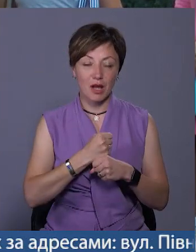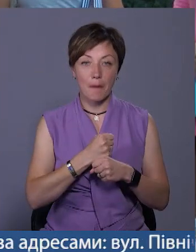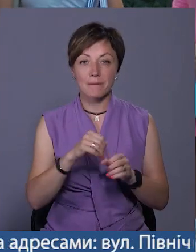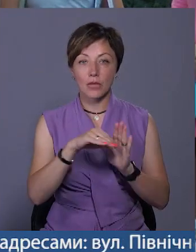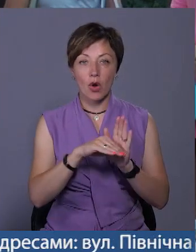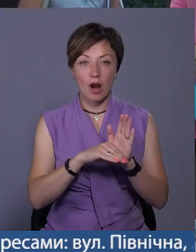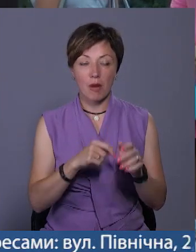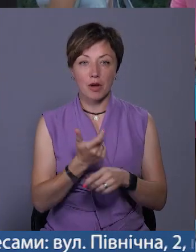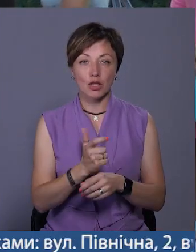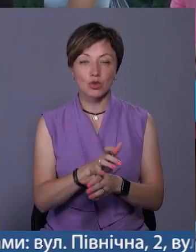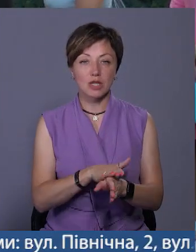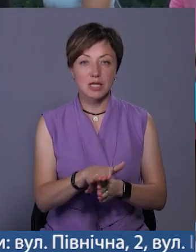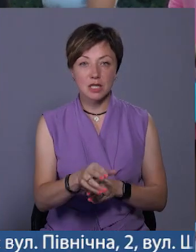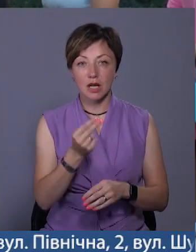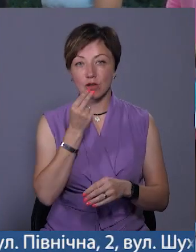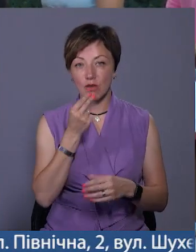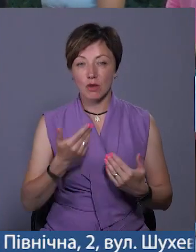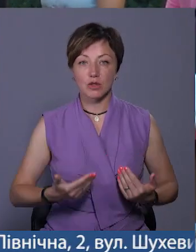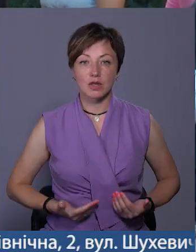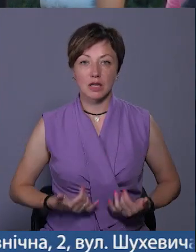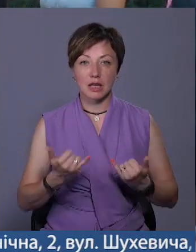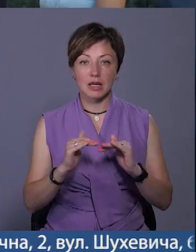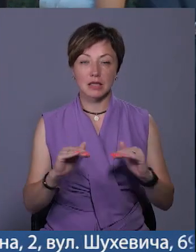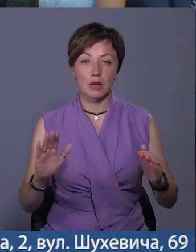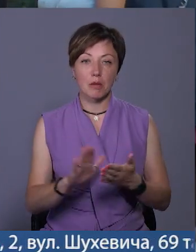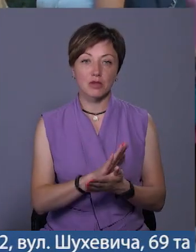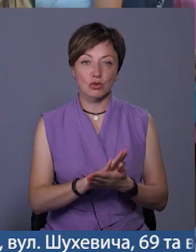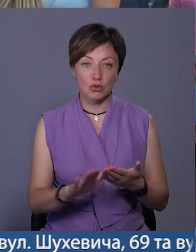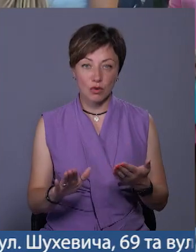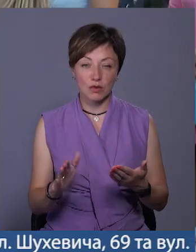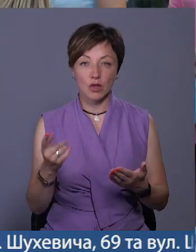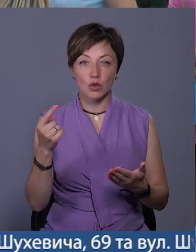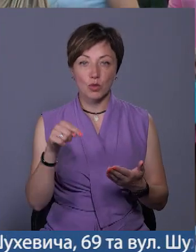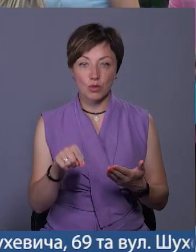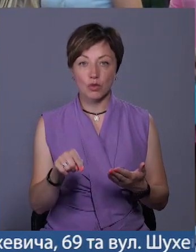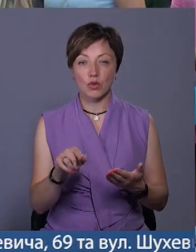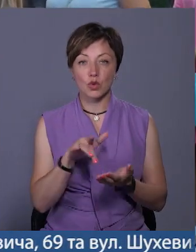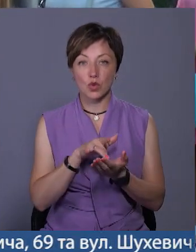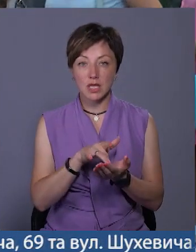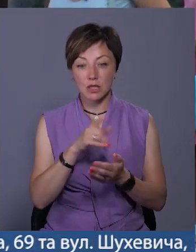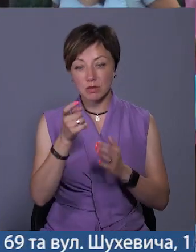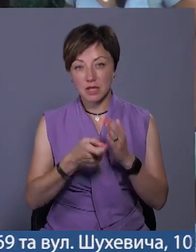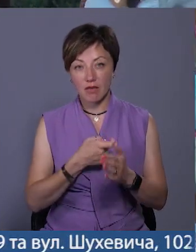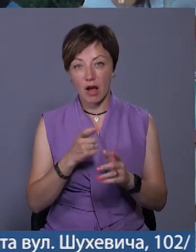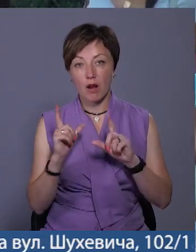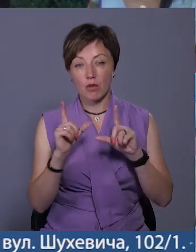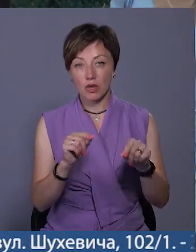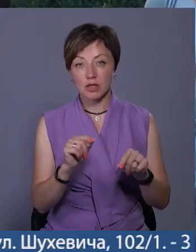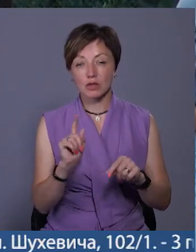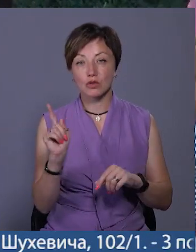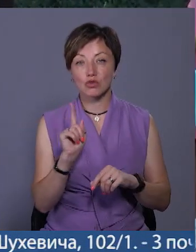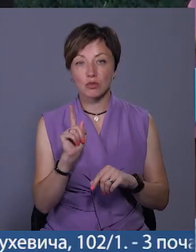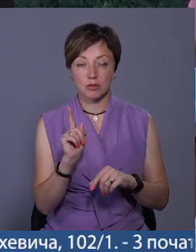дуже насичена, харчування, проживання для дітей безкоштовне, тому безпосередньо туристично-пізнавальна поїздка з